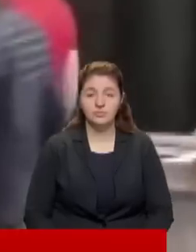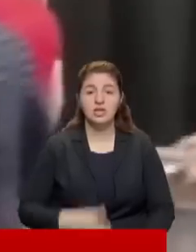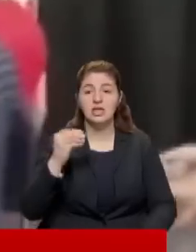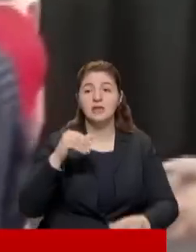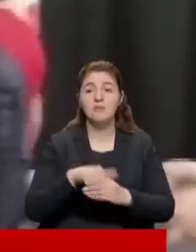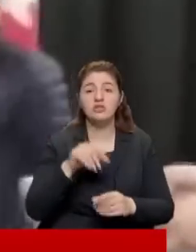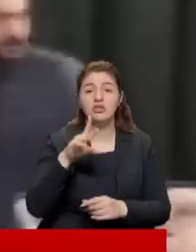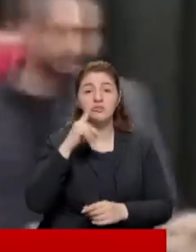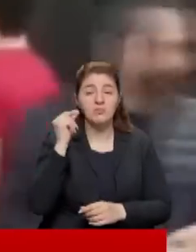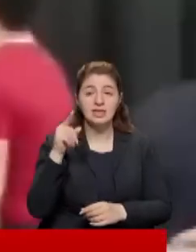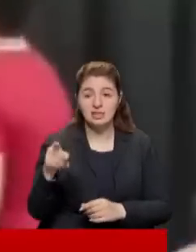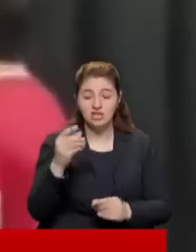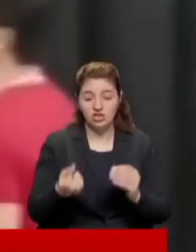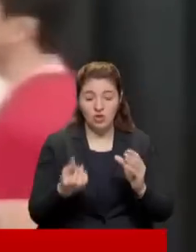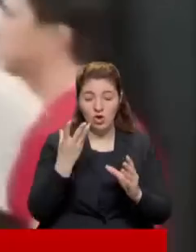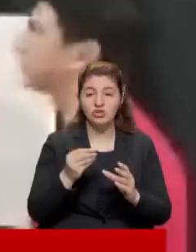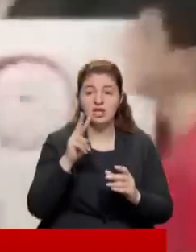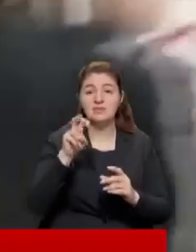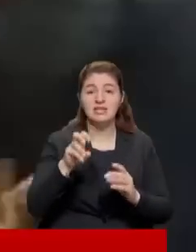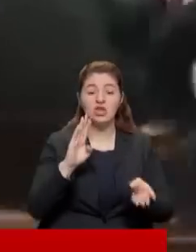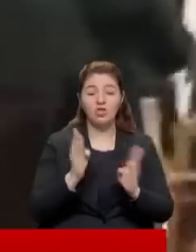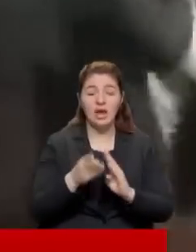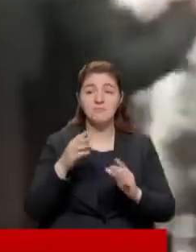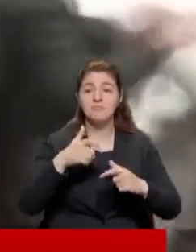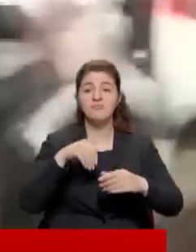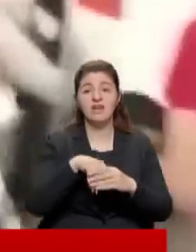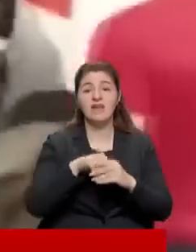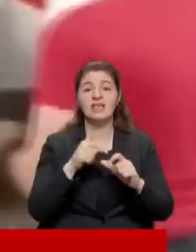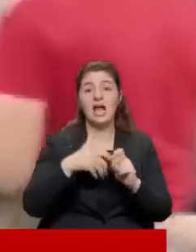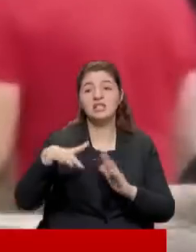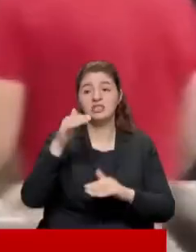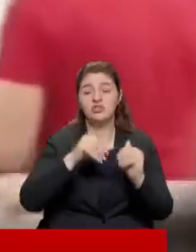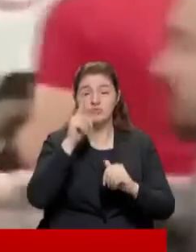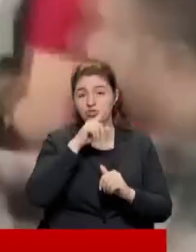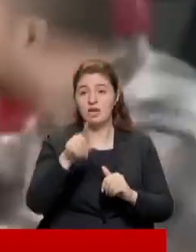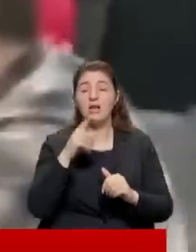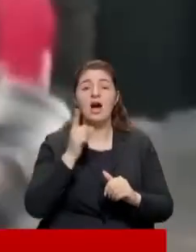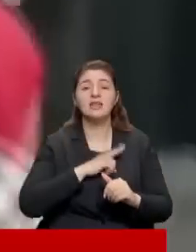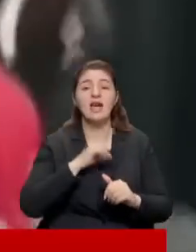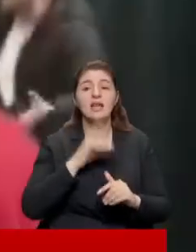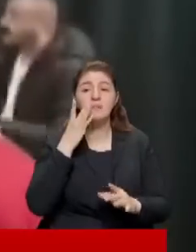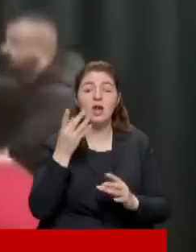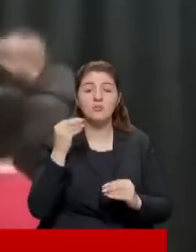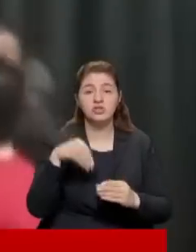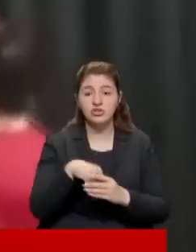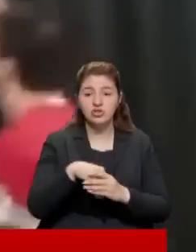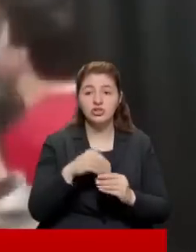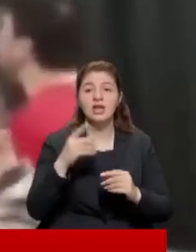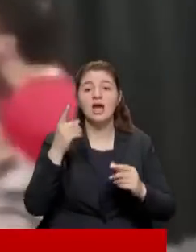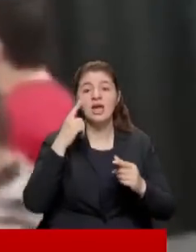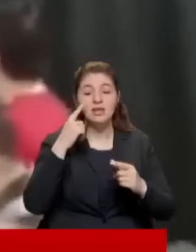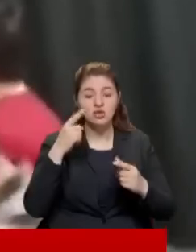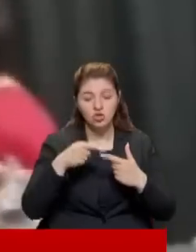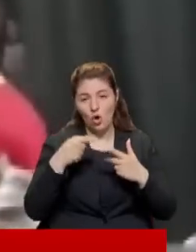İYİ Parti 14 Mayıs'ta yapılacak 28. dönem milletvekili genel seçimi dolayısıyla milletvekili adaylarının belirlenmesi için temayül